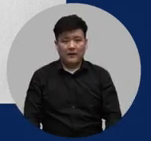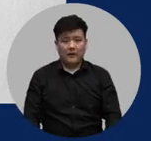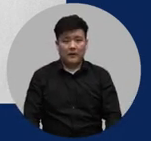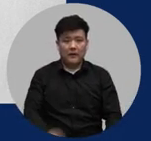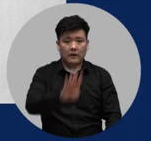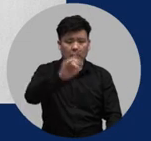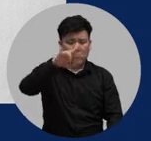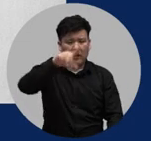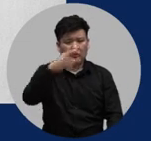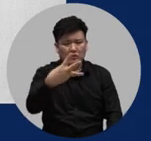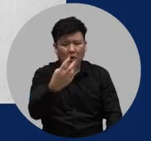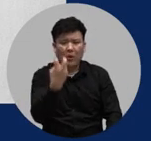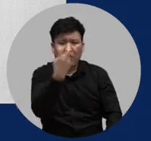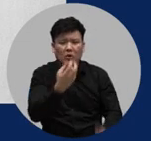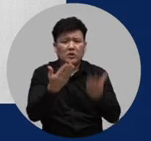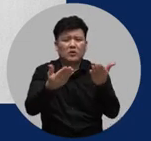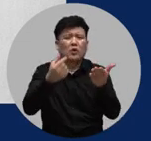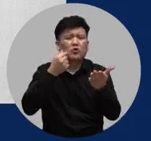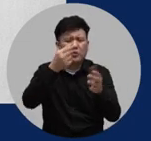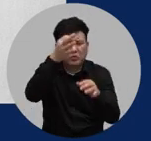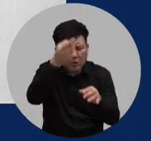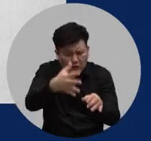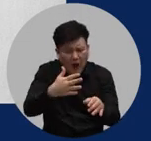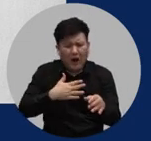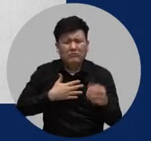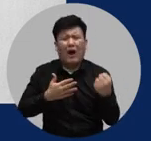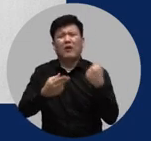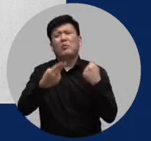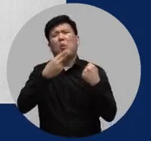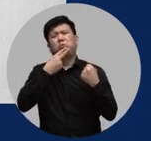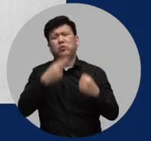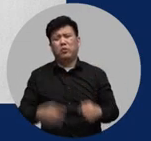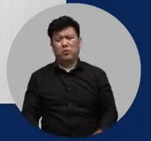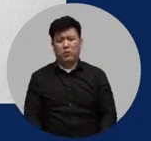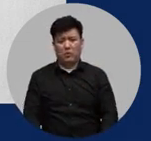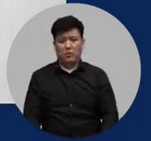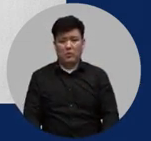백설, 지켜주지 못해서 미안. 우리도 힘이 없어.